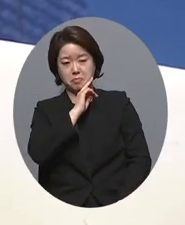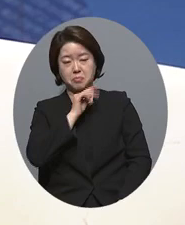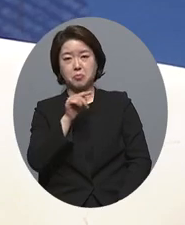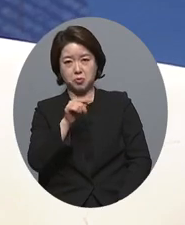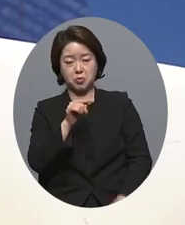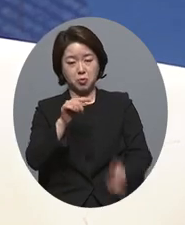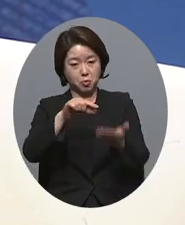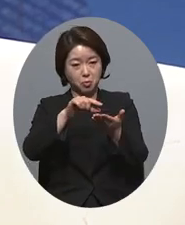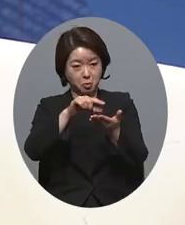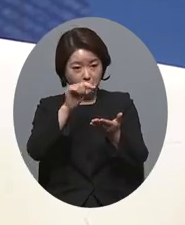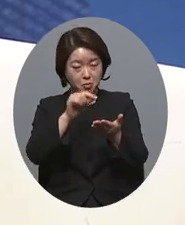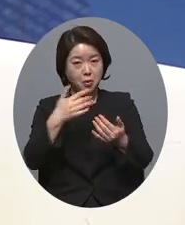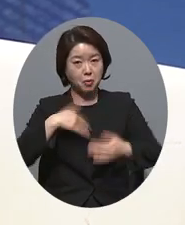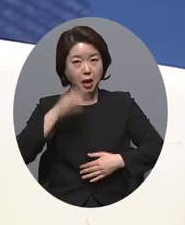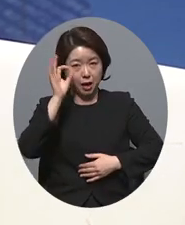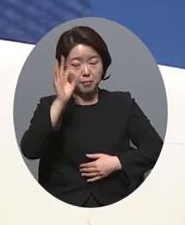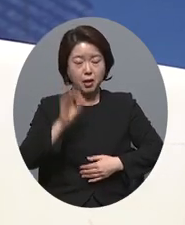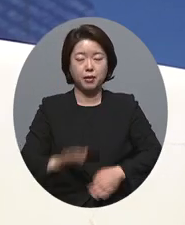좀 짚어보죠. 일단